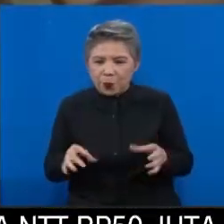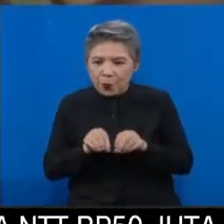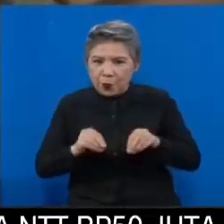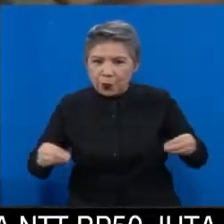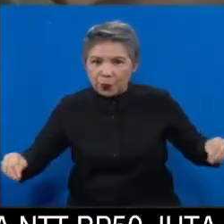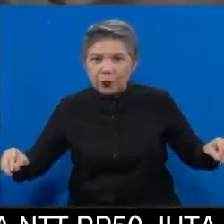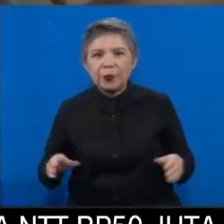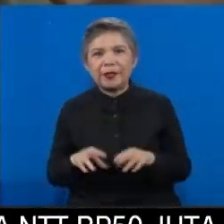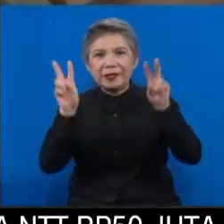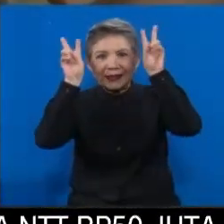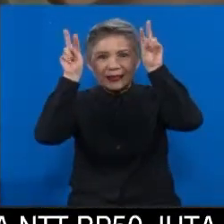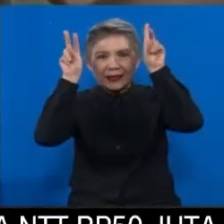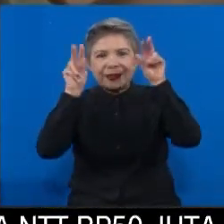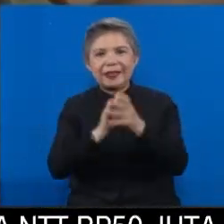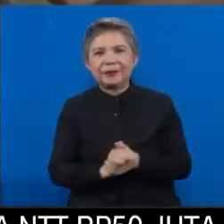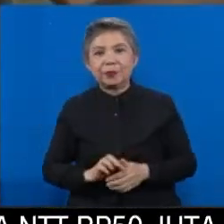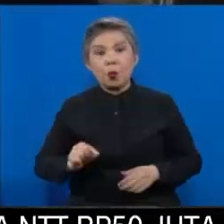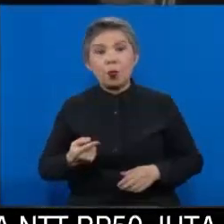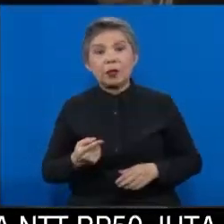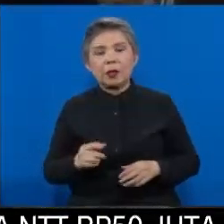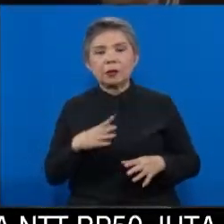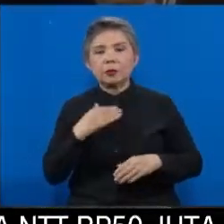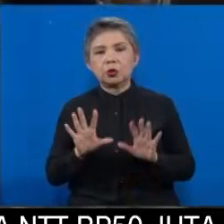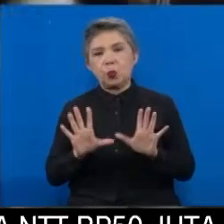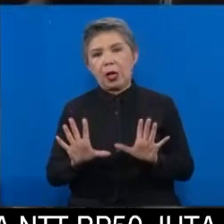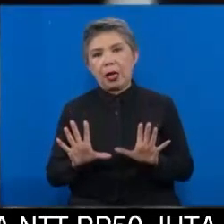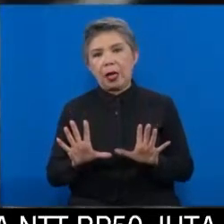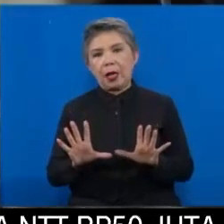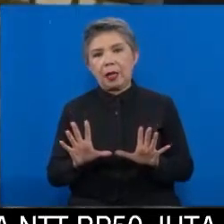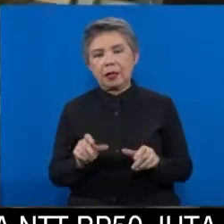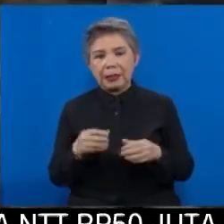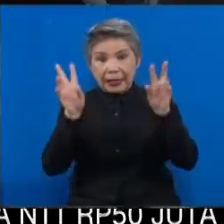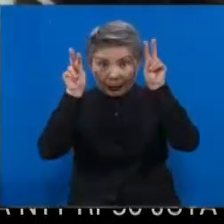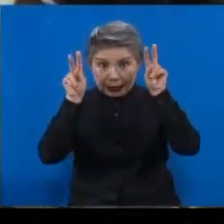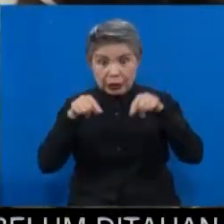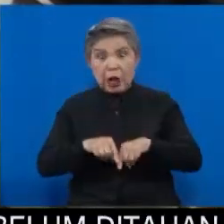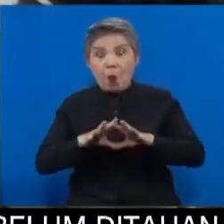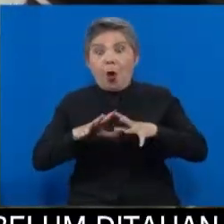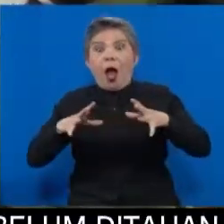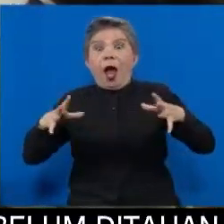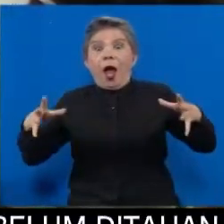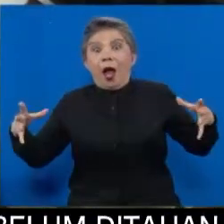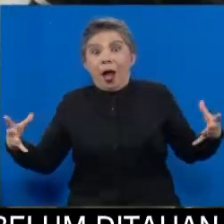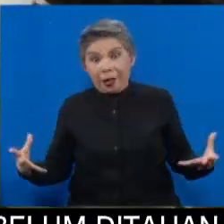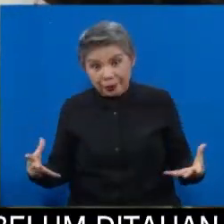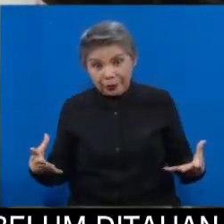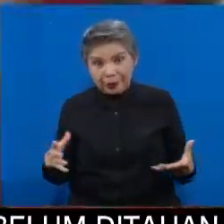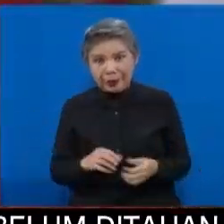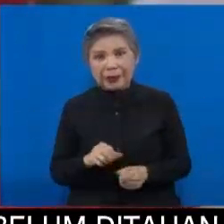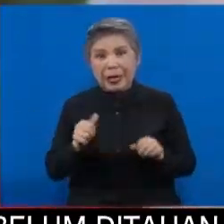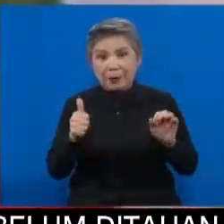jenis rek. Awalnya, ia hanya memiliki 10 ekor indukan saja loh. Tapi sekarang, sudah makin bertambah hingga